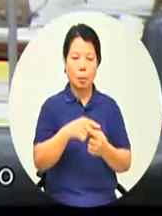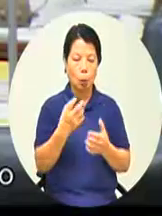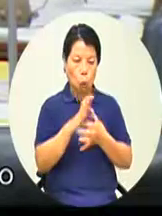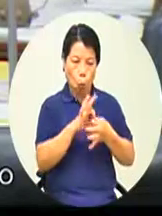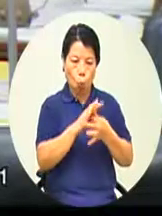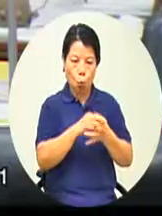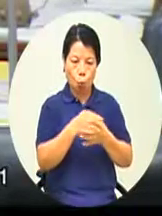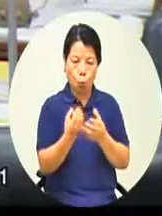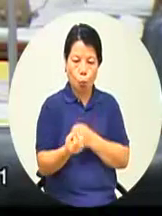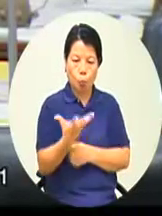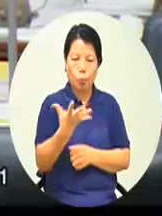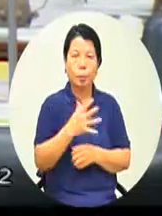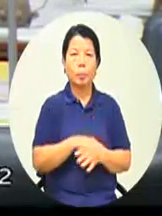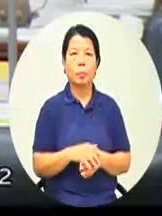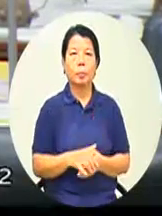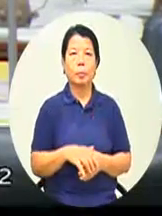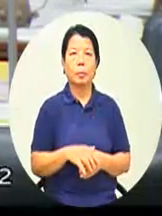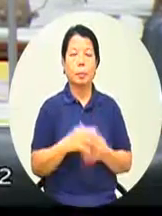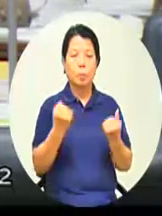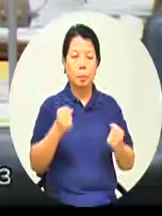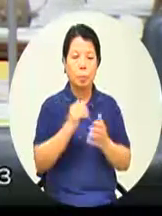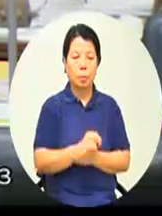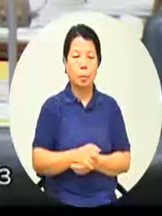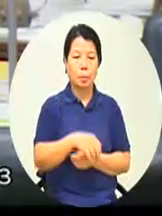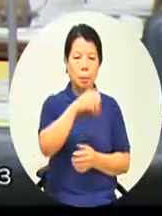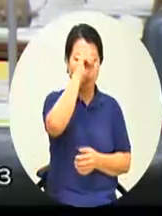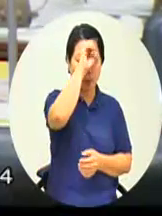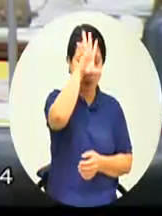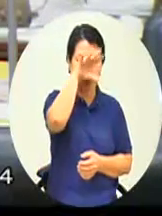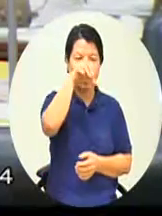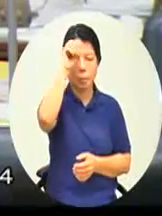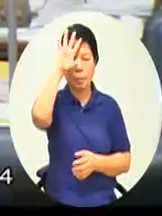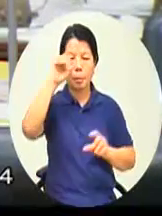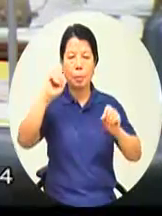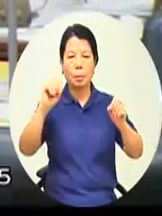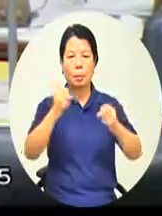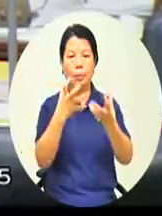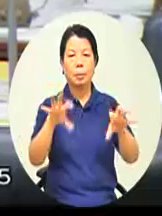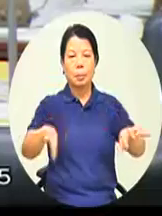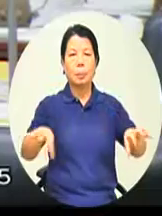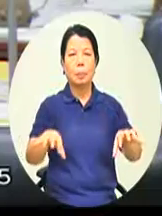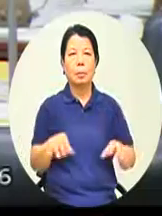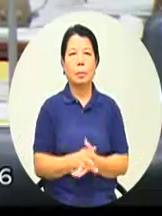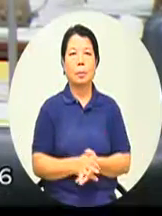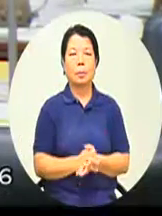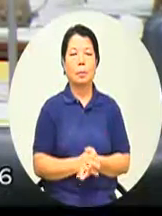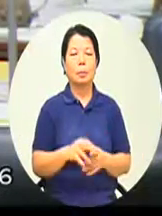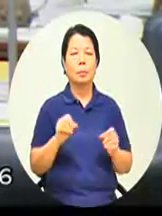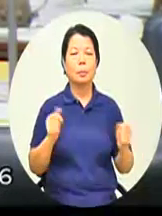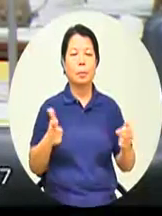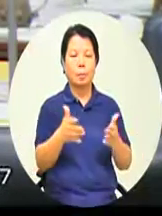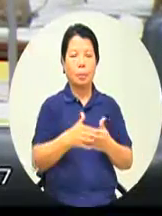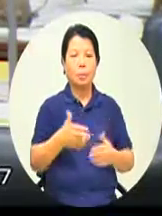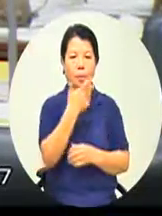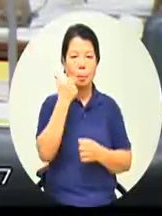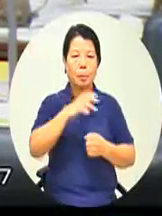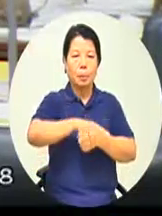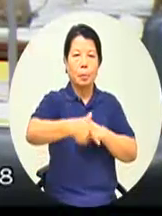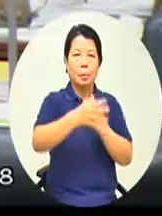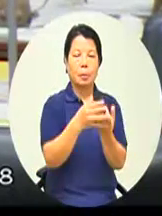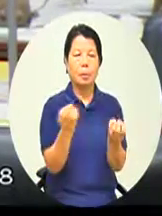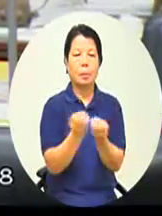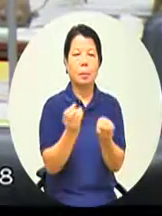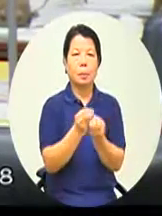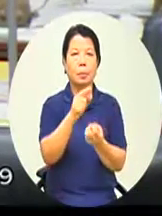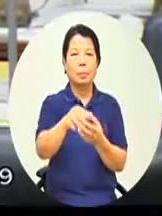议题上面，我想在这个正反两边的声音里头，其实很明显的可以看得出来，因为这个懒人包而引起了大家